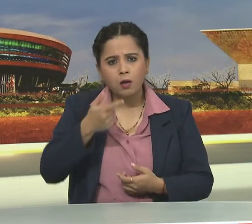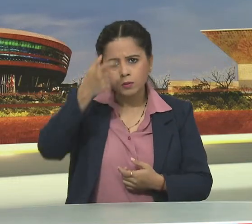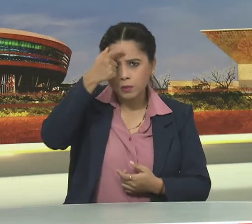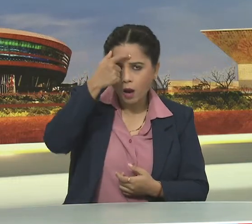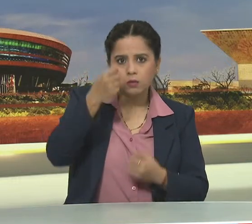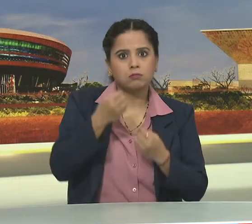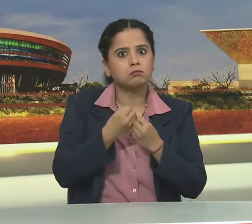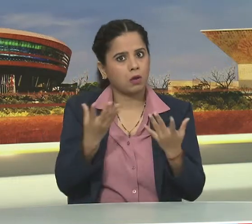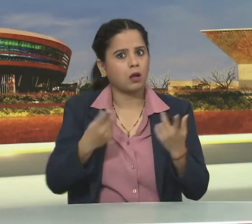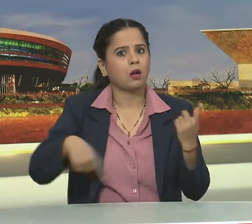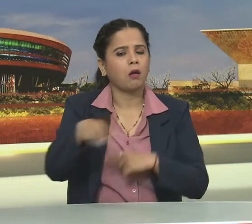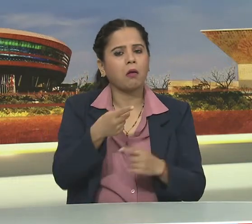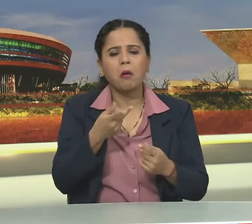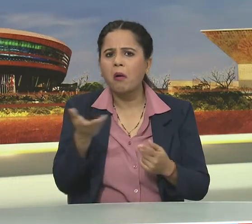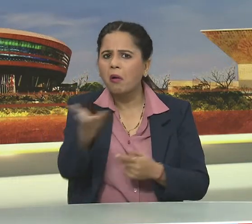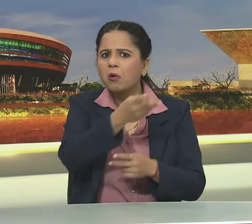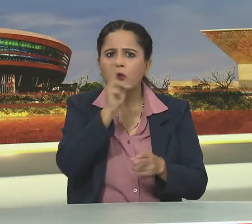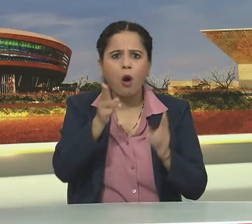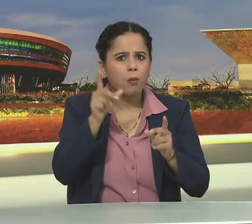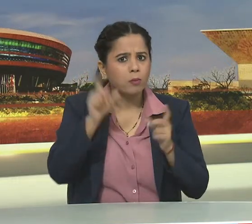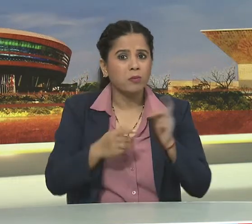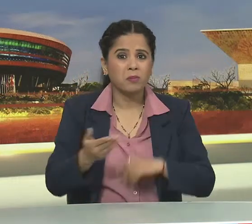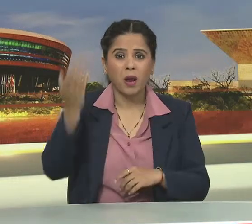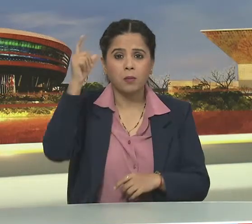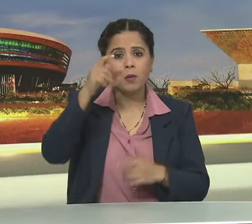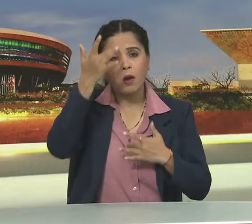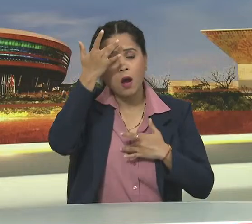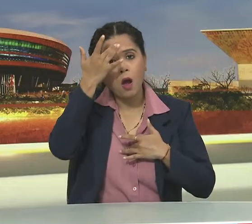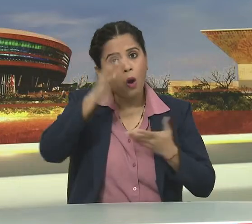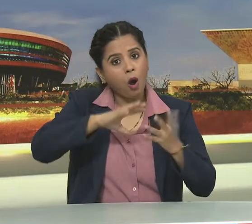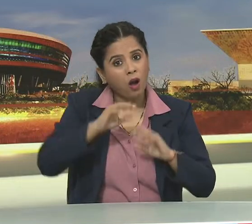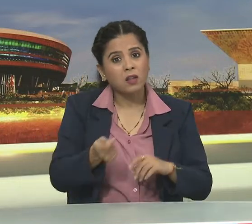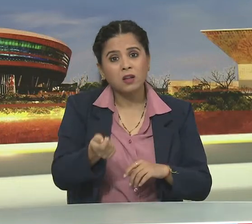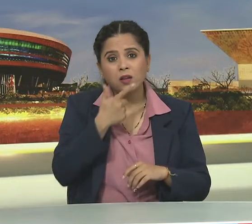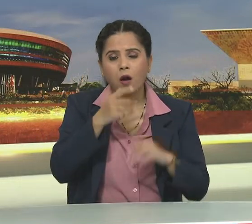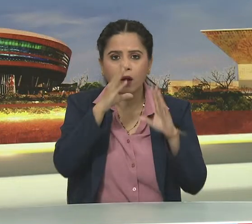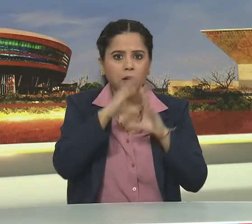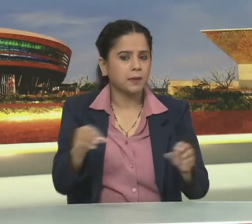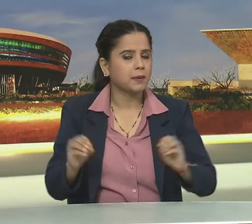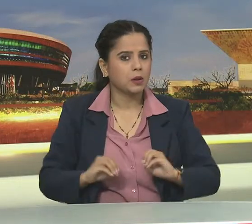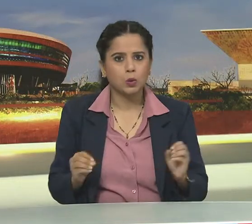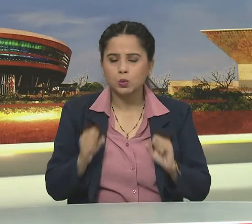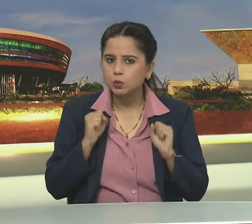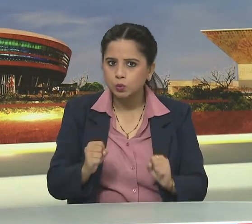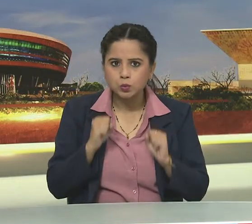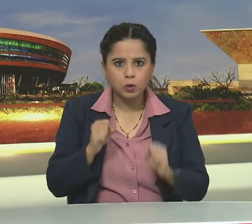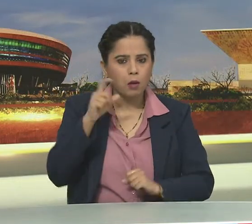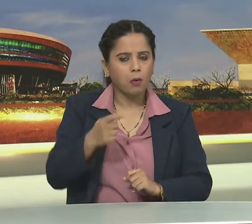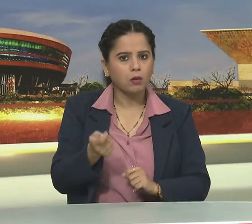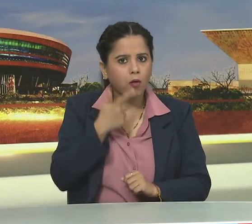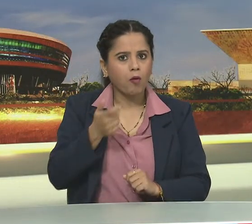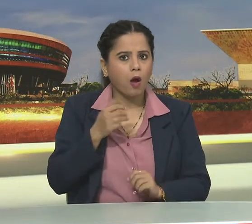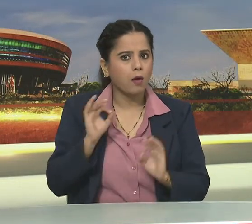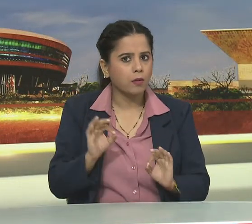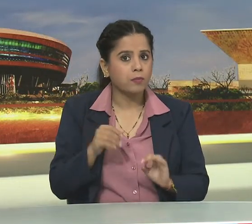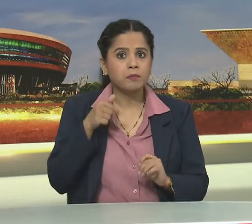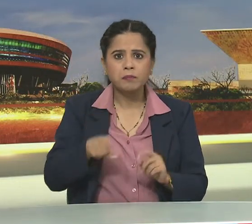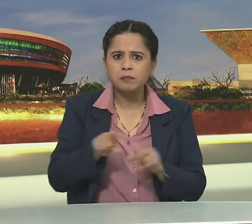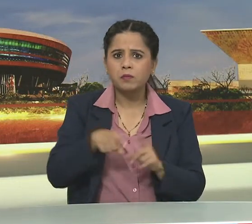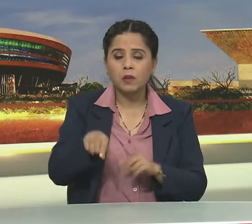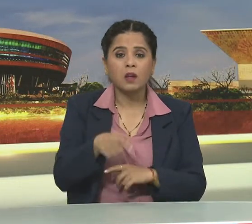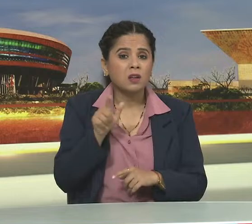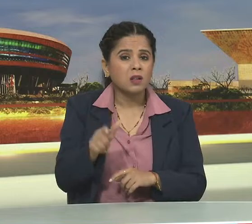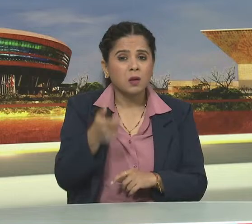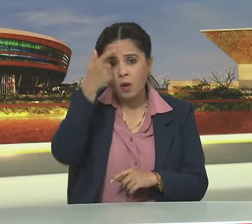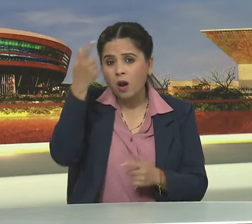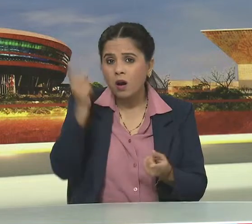अब आम हो चुकी हैं। पहले से बीमार लोगों को दवाएं भी राहत नहीं दिला पा रही, और इन सब के बीच बुरी खबर